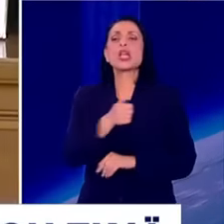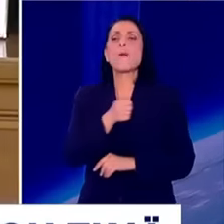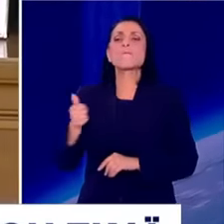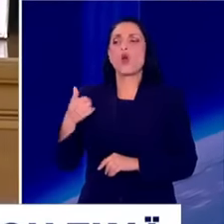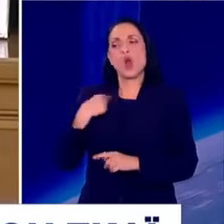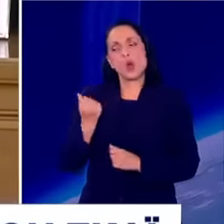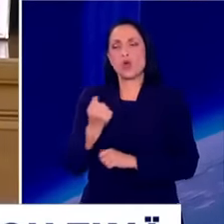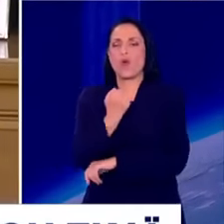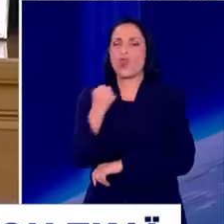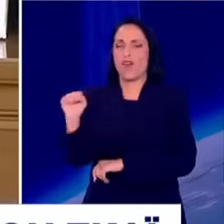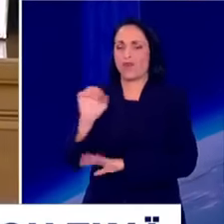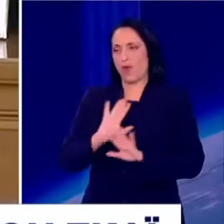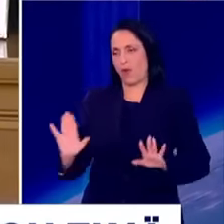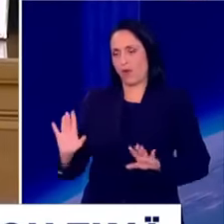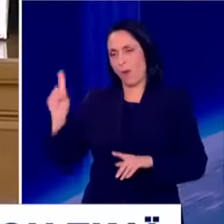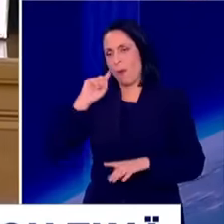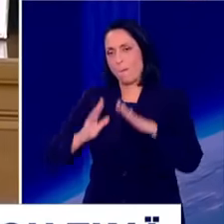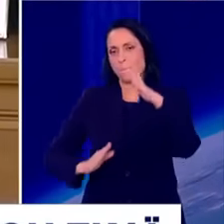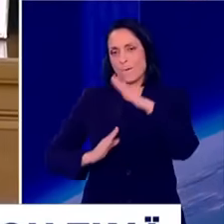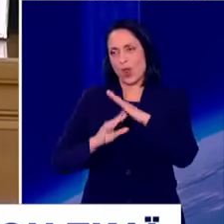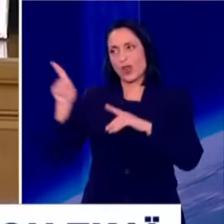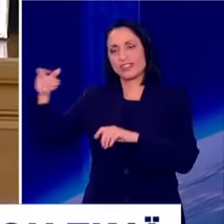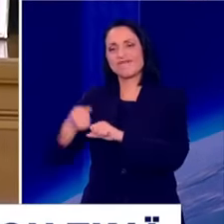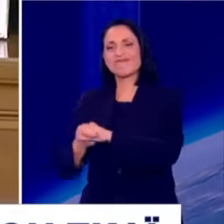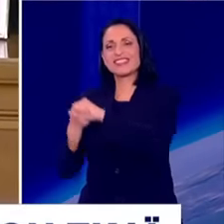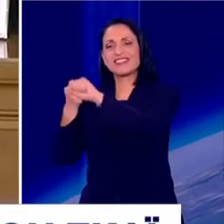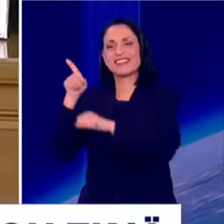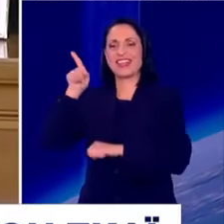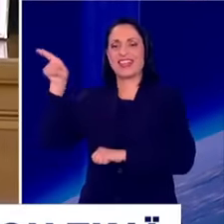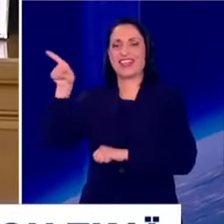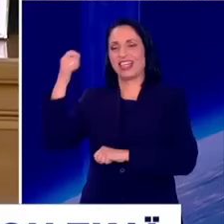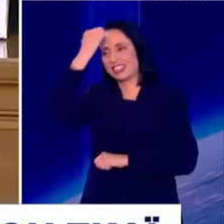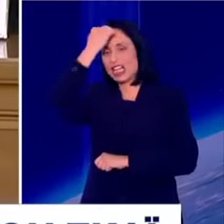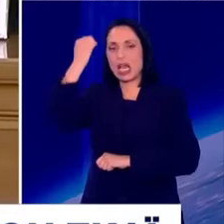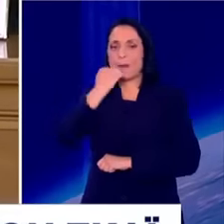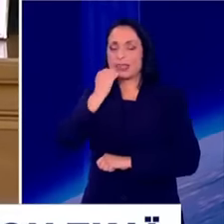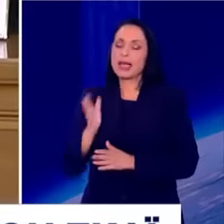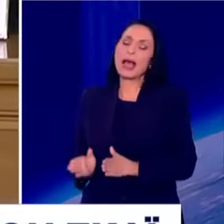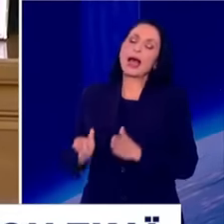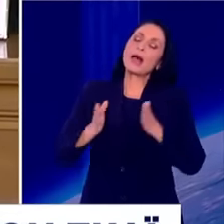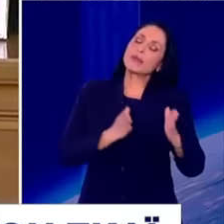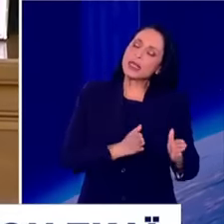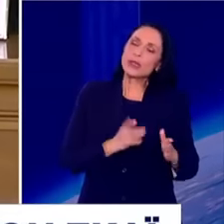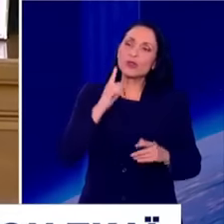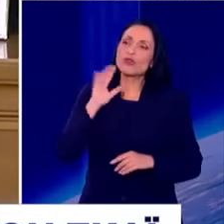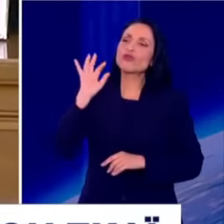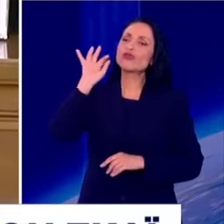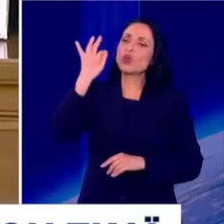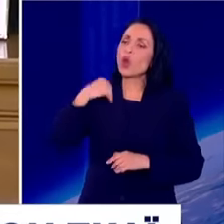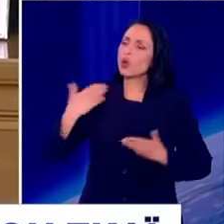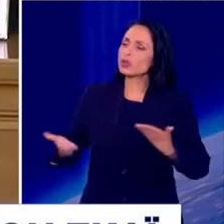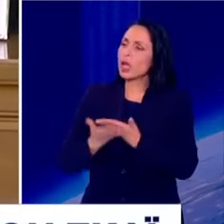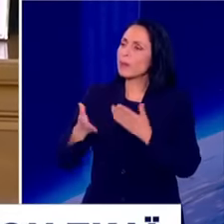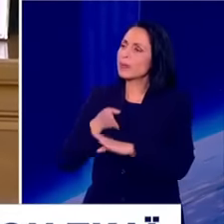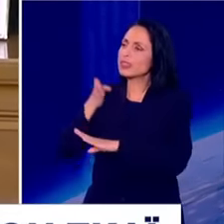το οποίο διαφωνώ με τον πρόεδρο Ερντογάν, η στήριξη την οποία παρέχει στη Χαμάς. Από την άλλη, ο σκοπός της επίσκεψης θα κάνουμε